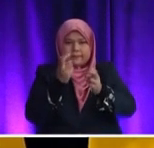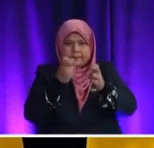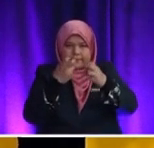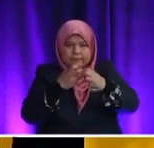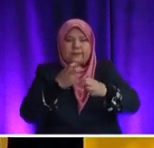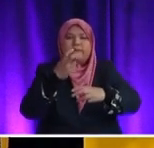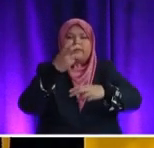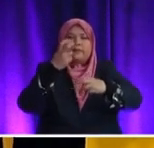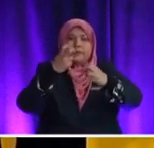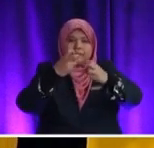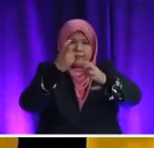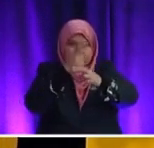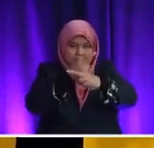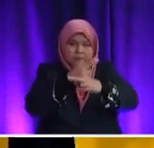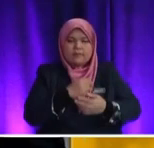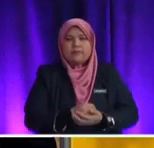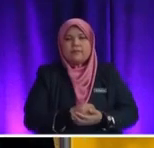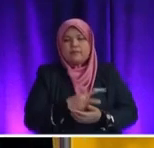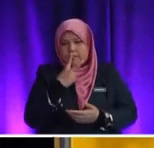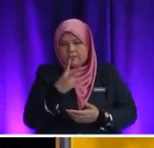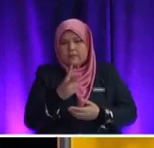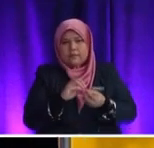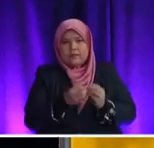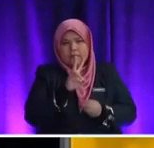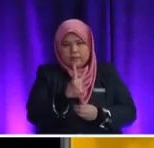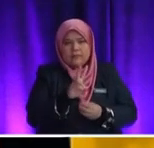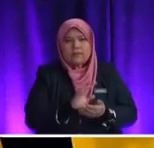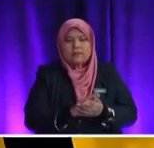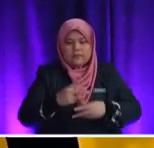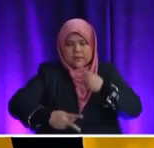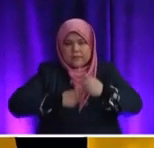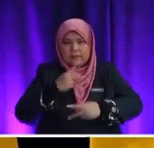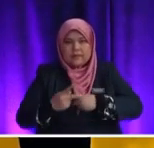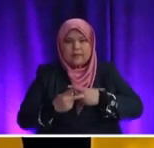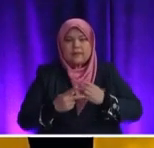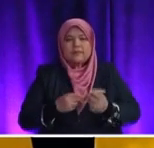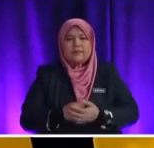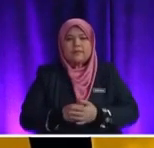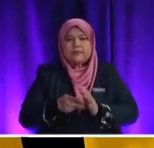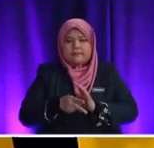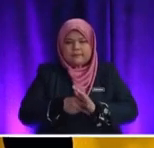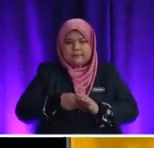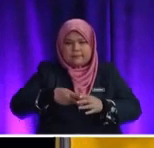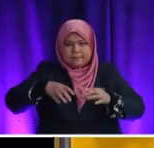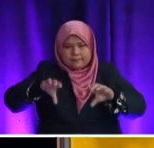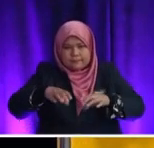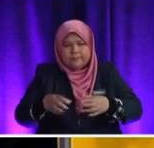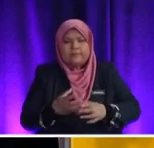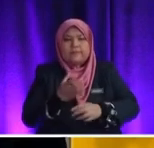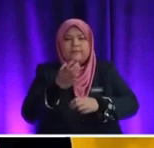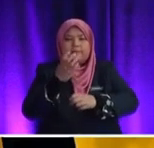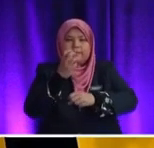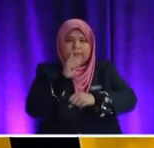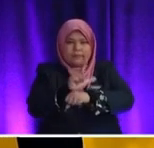lah oke kita lihat yang kedua yaitu dipanggil proses penulisan logam Oke proses pendinginan